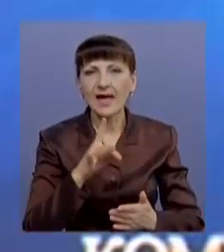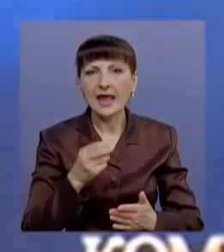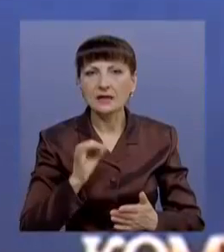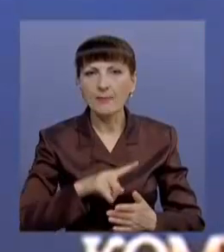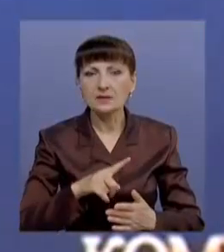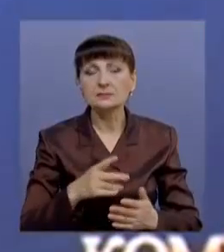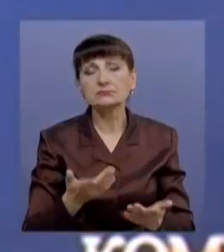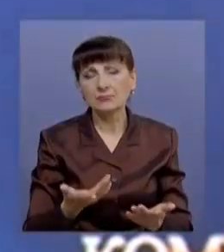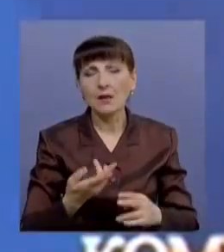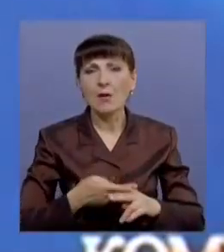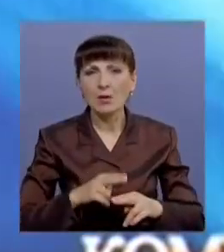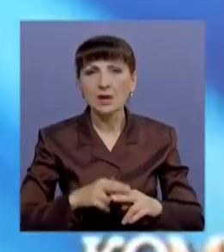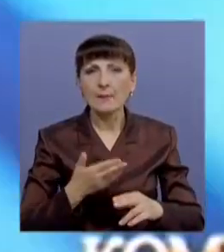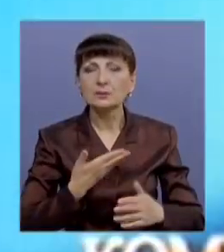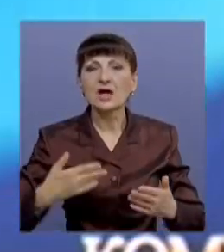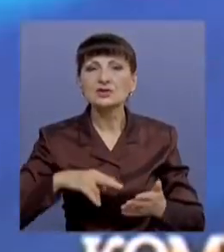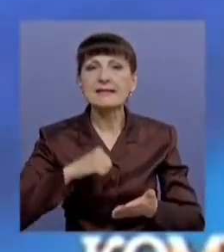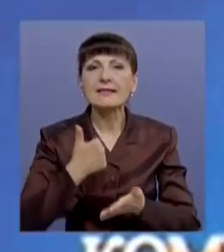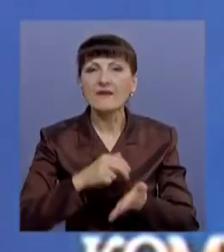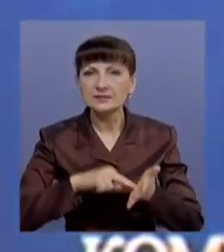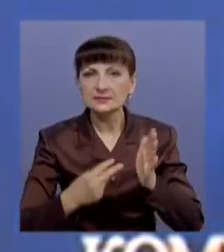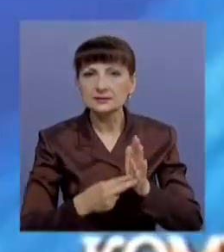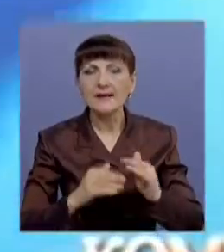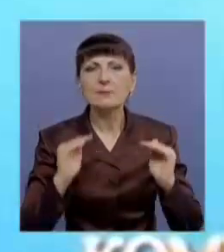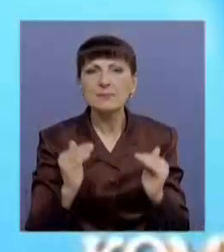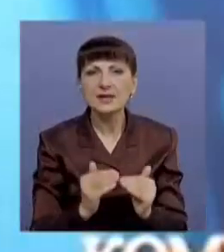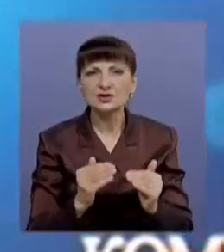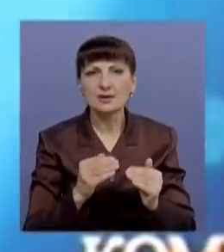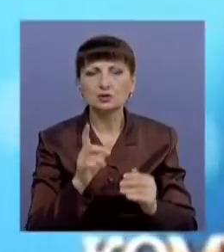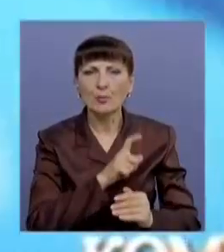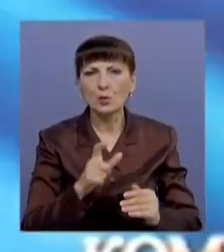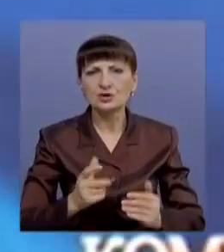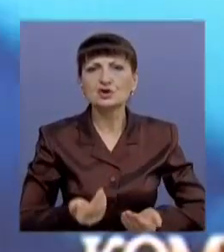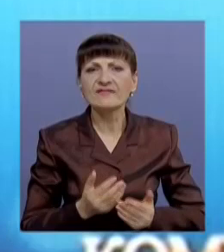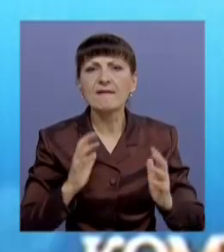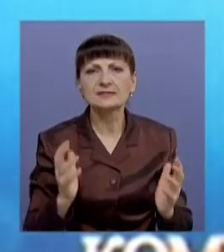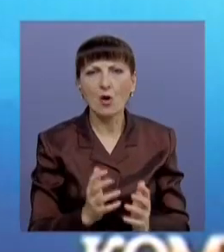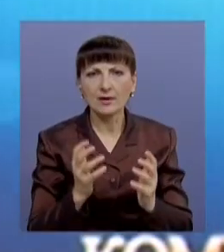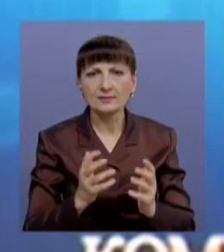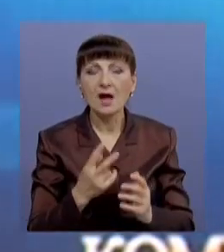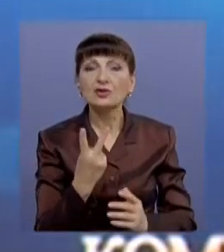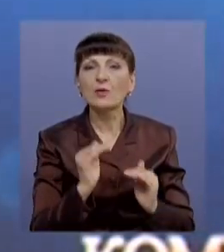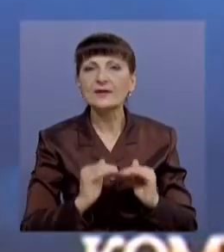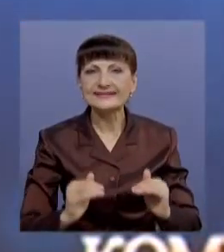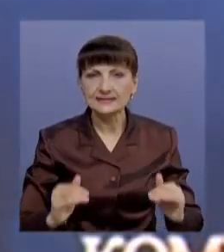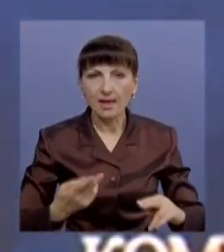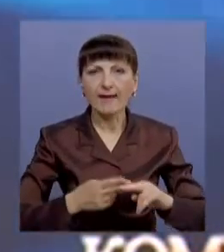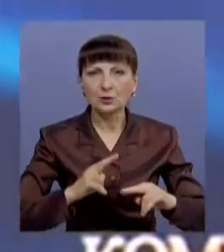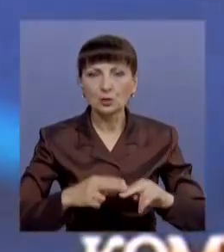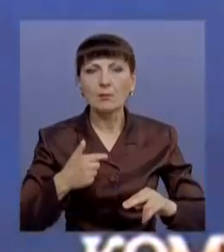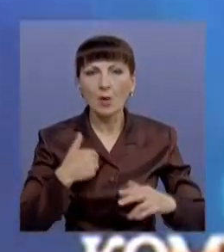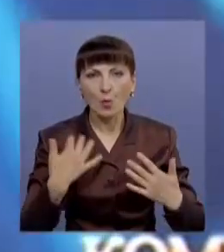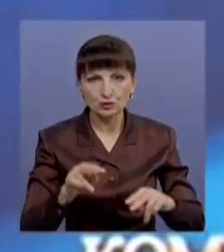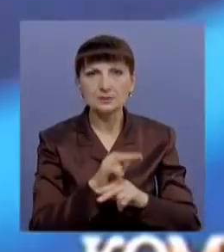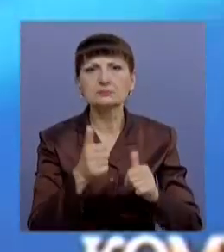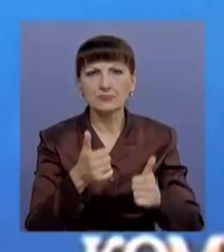грани. Поэтому основная наша задача сейчас как можно меньше допустить потерь. В этой связи вот двое детей, которые мы стабилизировали